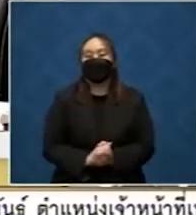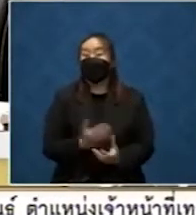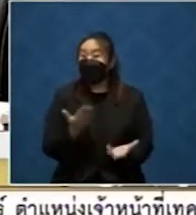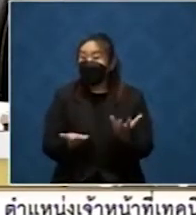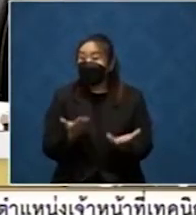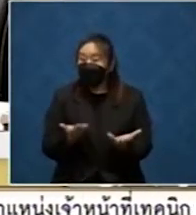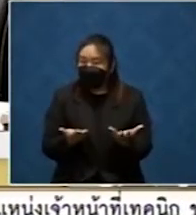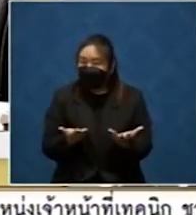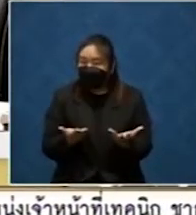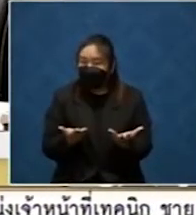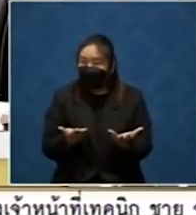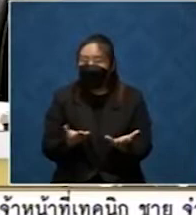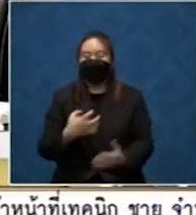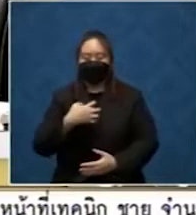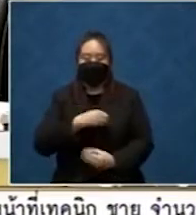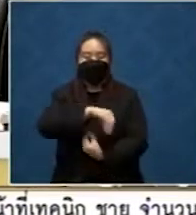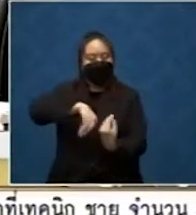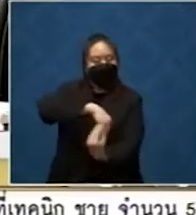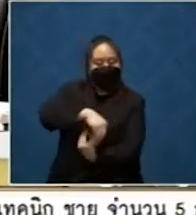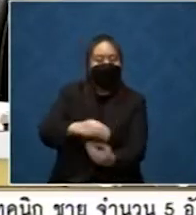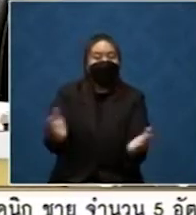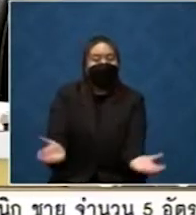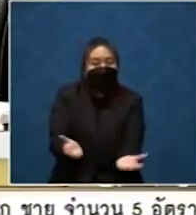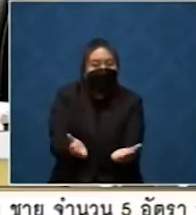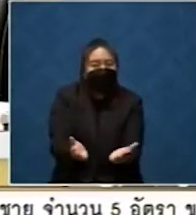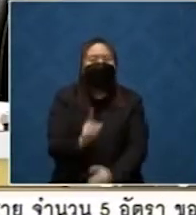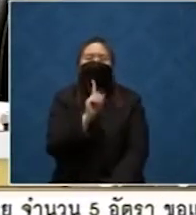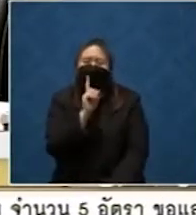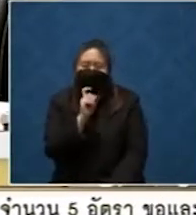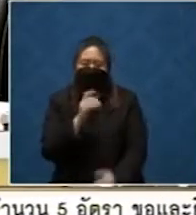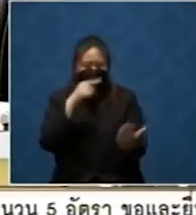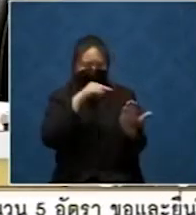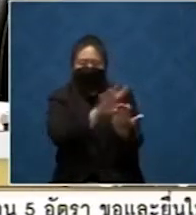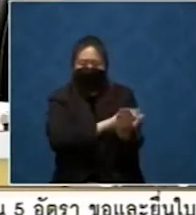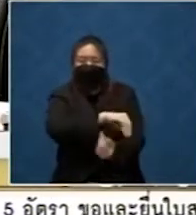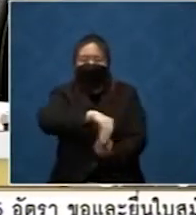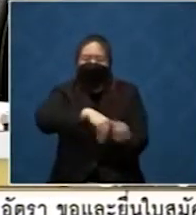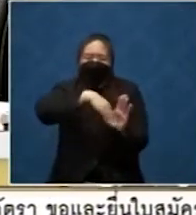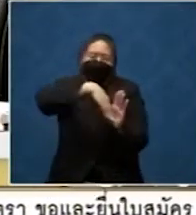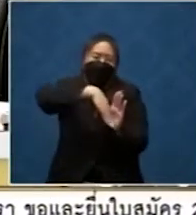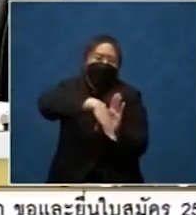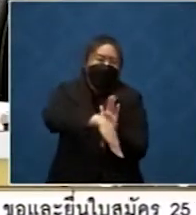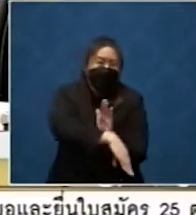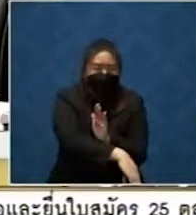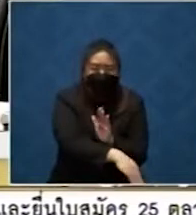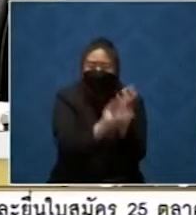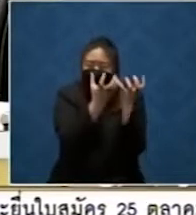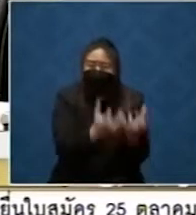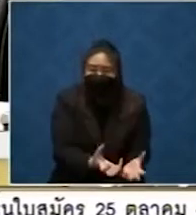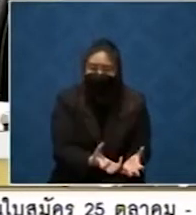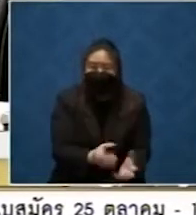พอทราบได้ว่าจะเป็นการกระตุ้นเศรษฐกิจเศรษฐกิจของเรามันหนักหนาขนาดนั้นแล้วหรือถึงได้ออกมาตร